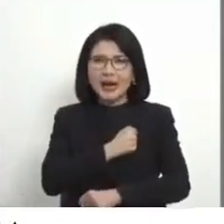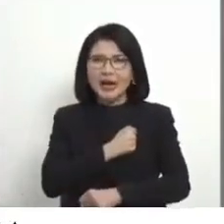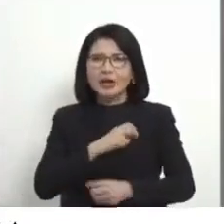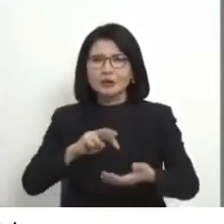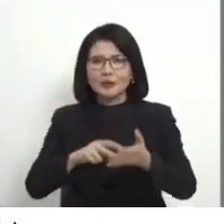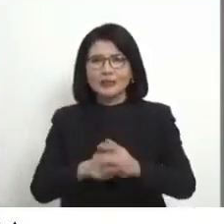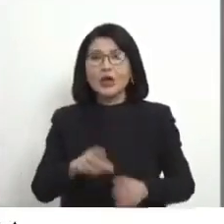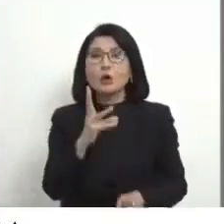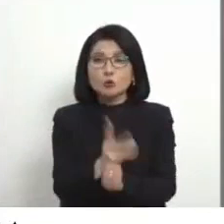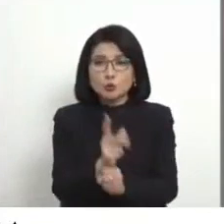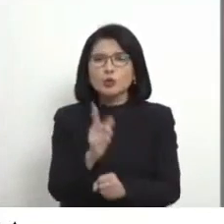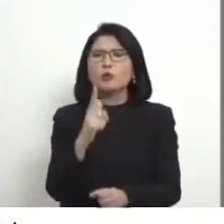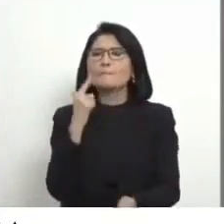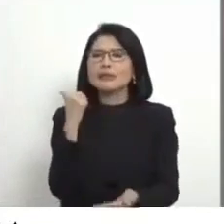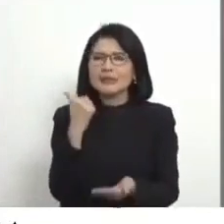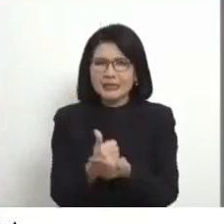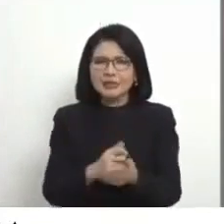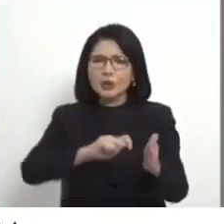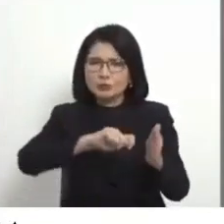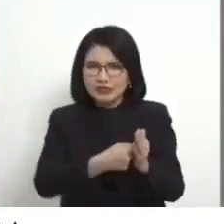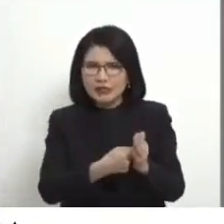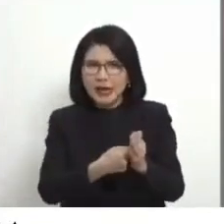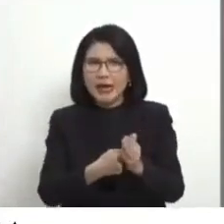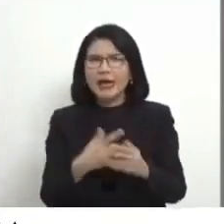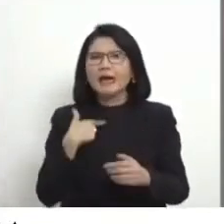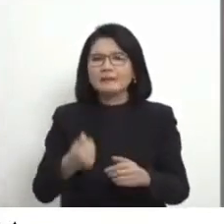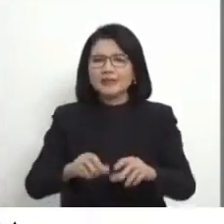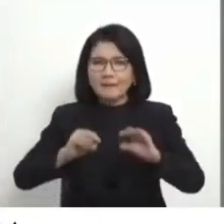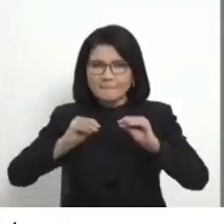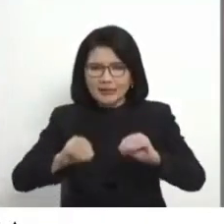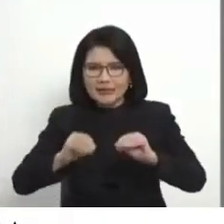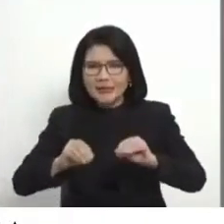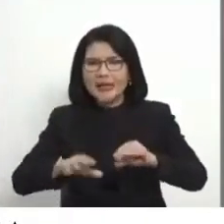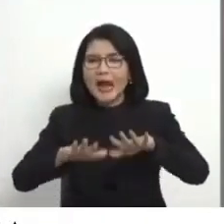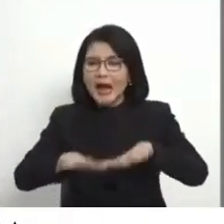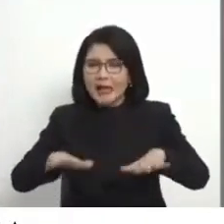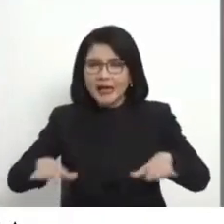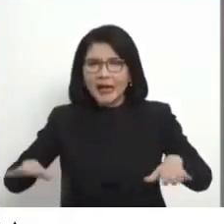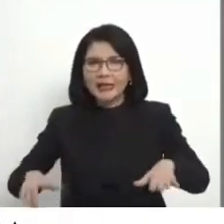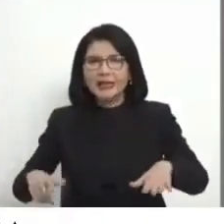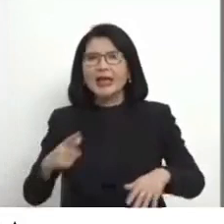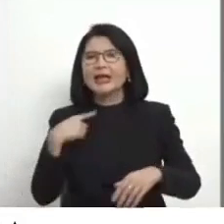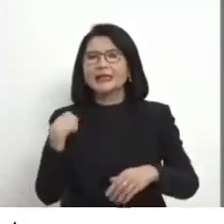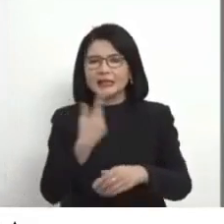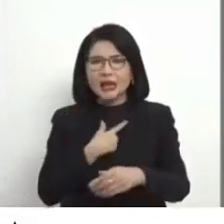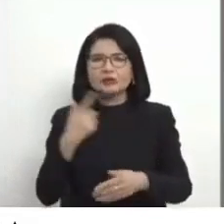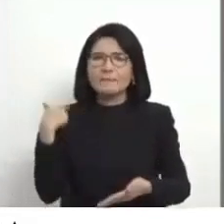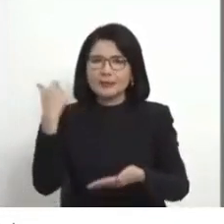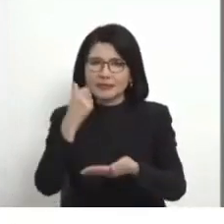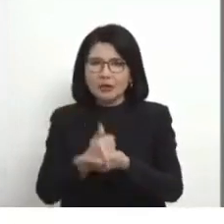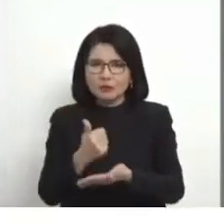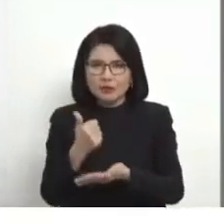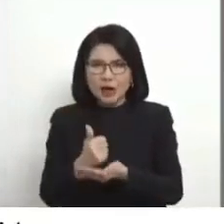menjadi kuncinya kita ingin pendidik bisa mendidik anak-anak kita karena itu kita harus bertanggung jawab dengan